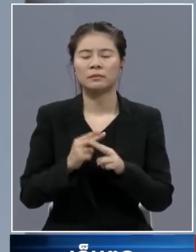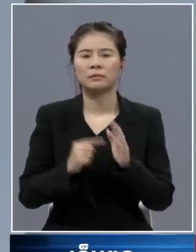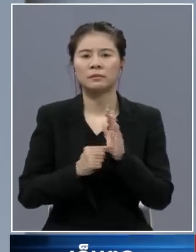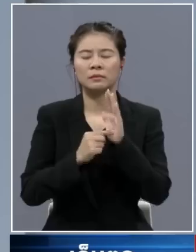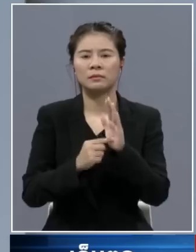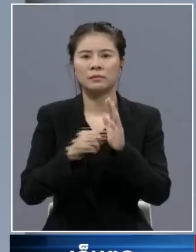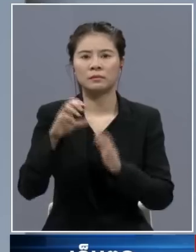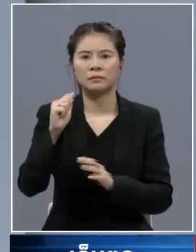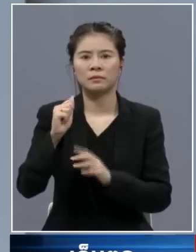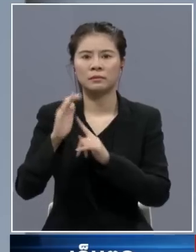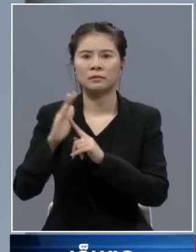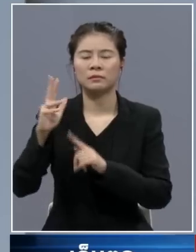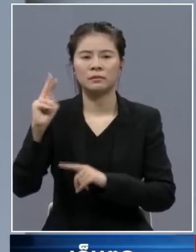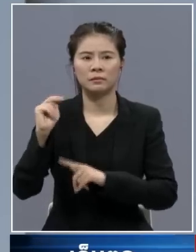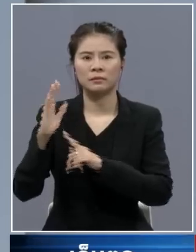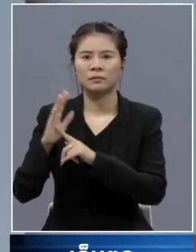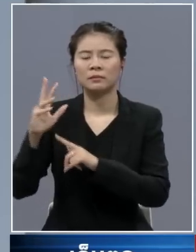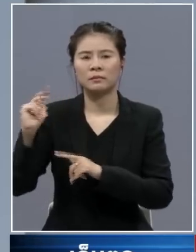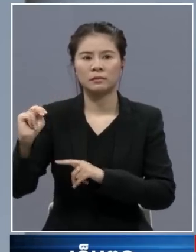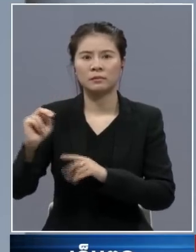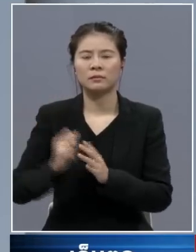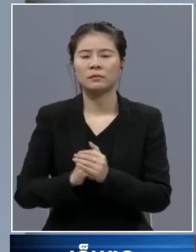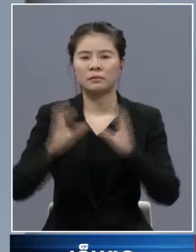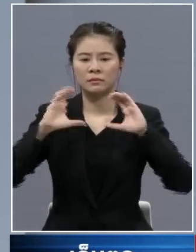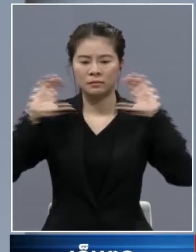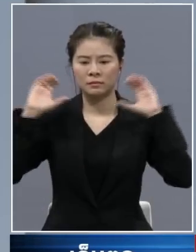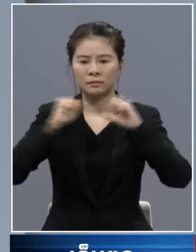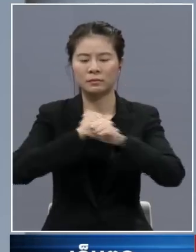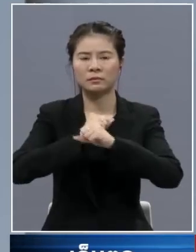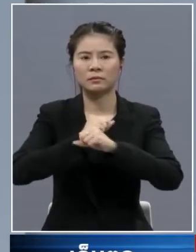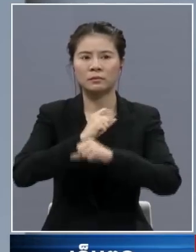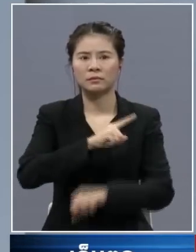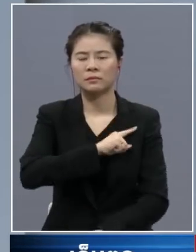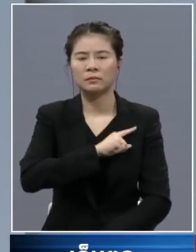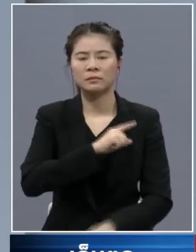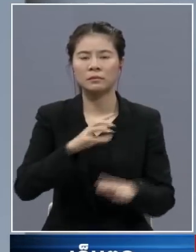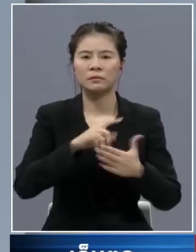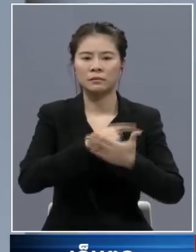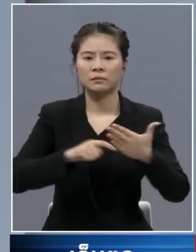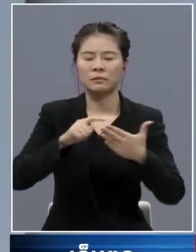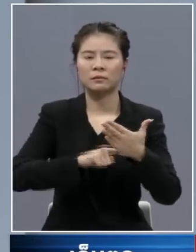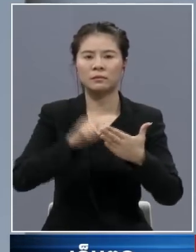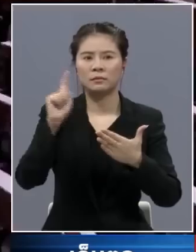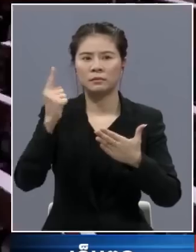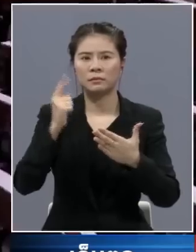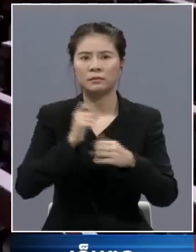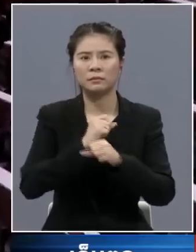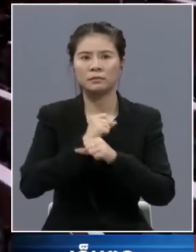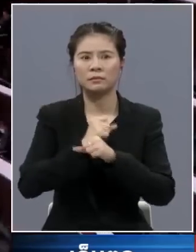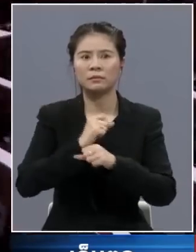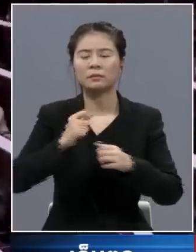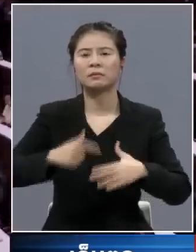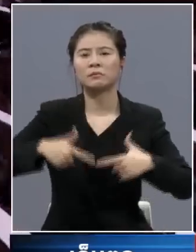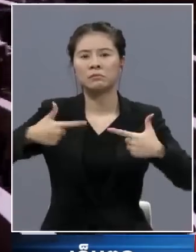าเป็นนายกแทนเป็นเสมือนรัฐบาลเฉพาะการเพื่อเตรียมความพร้อมจัดการเลือกตั้งใหม่ ทำให้ประเทศก็พ้นวิกฤตมาได้จนปัจจุ